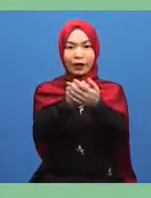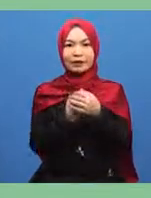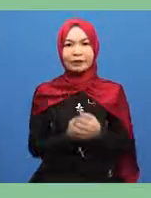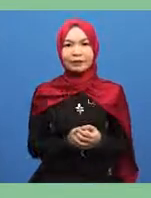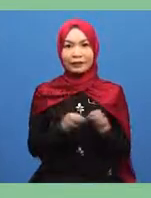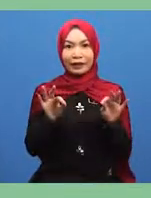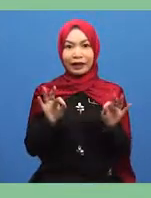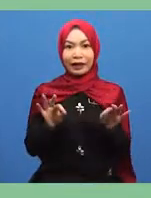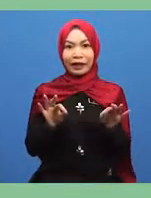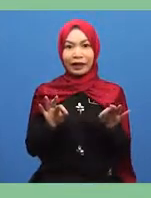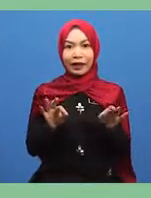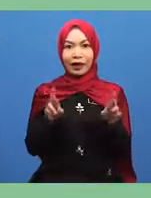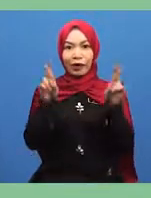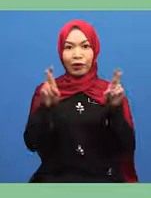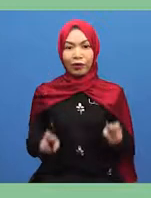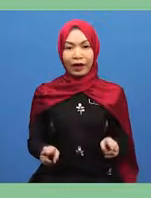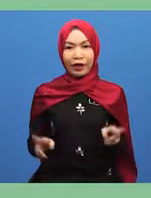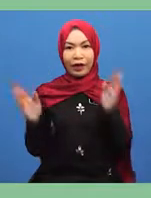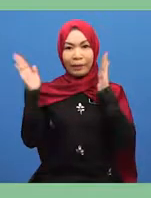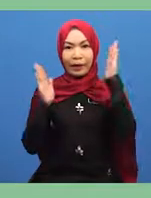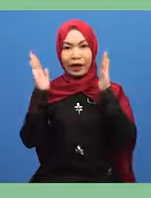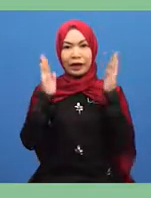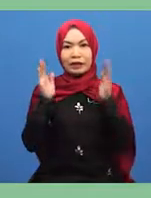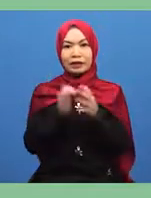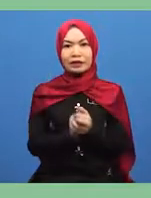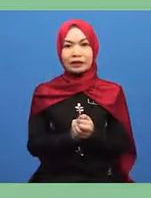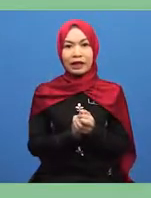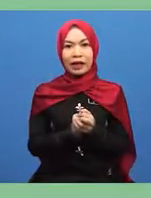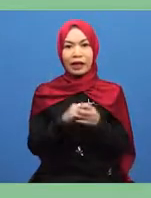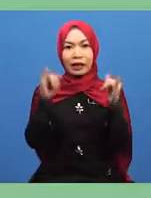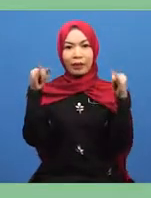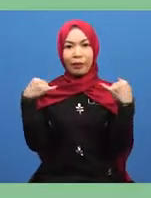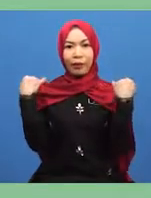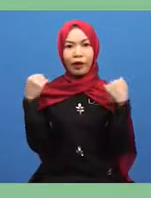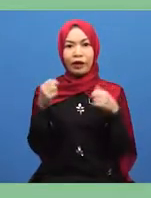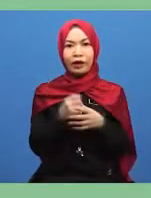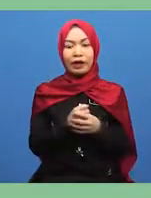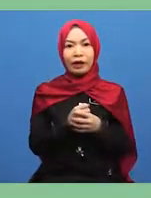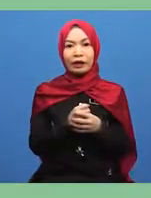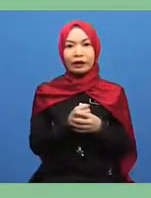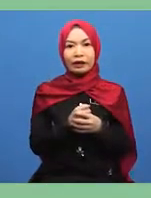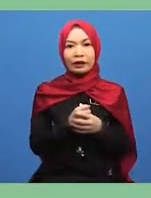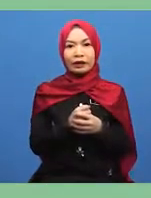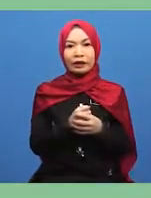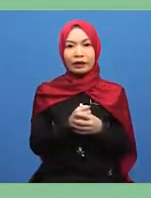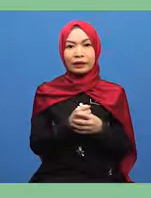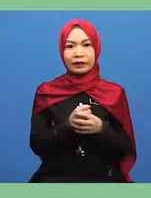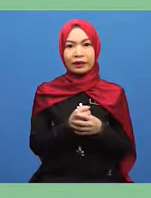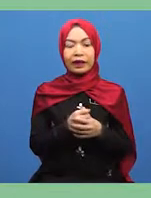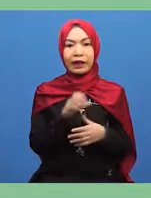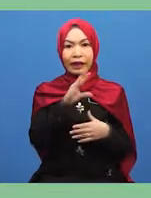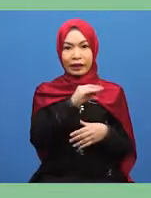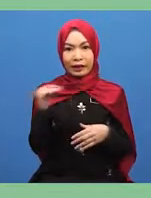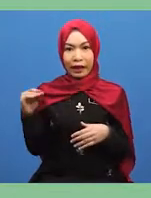Malaysia mengimport barang dan perkhidmatan dari negara asing. Yang kedua, apabila rakyat Malaysia